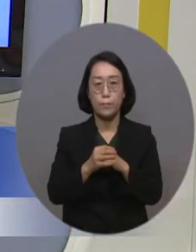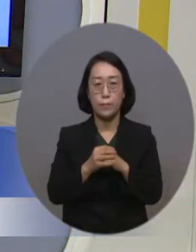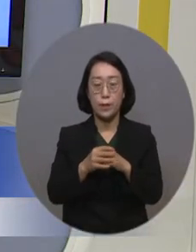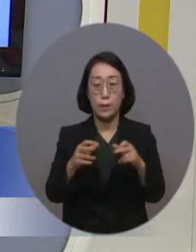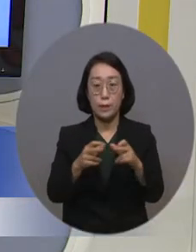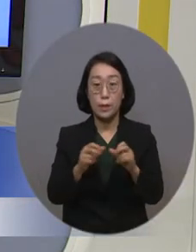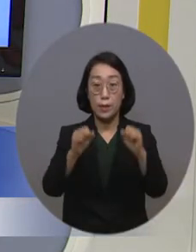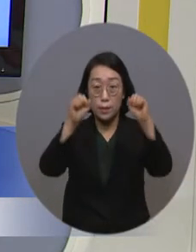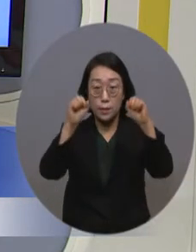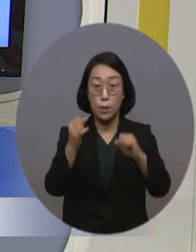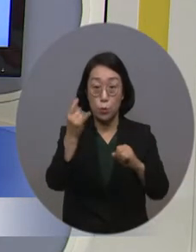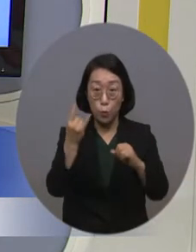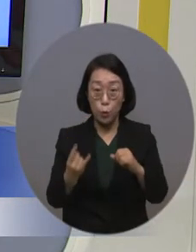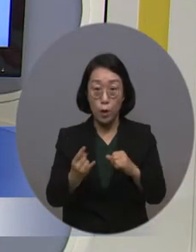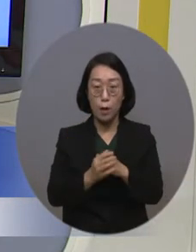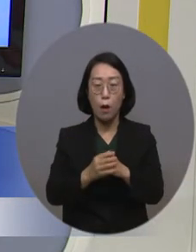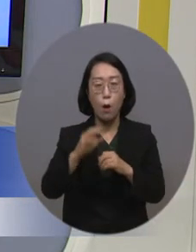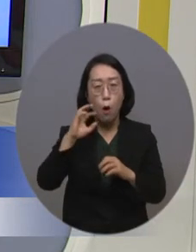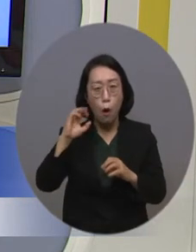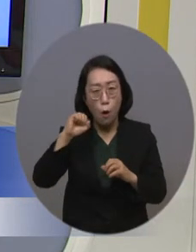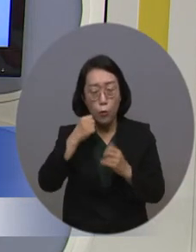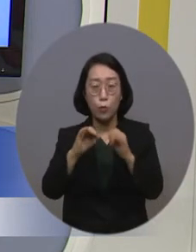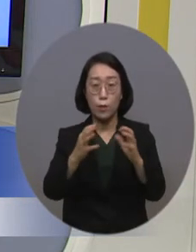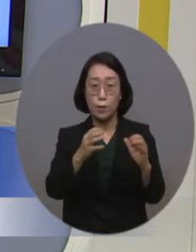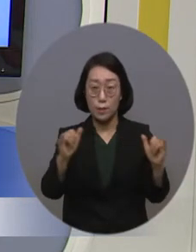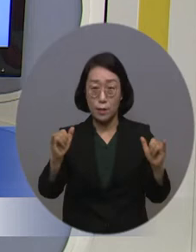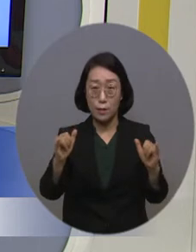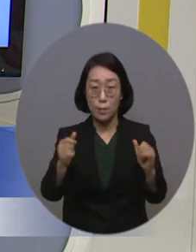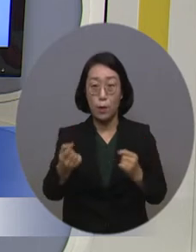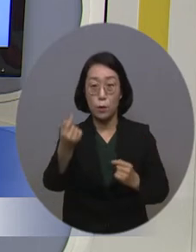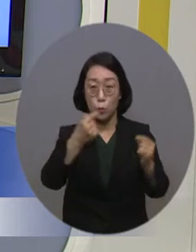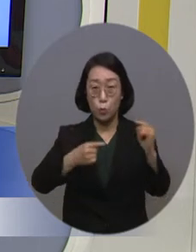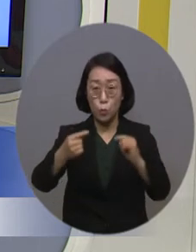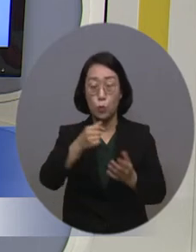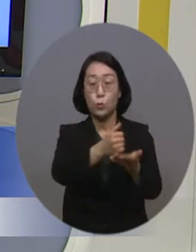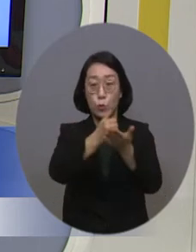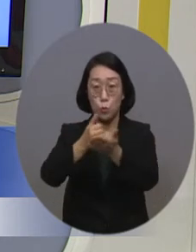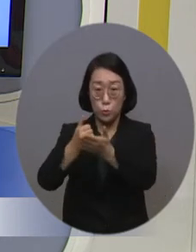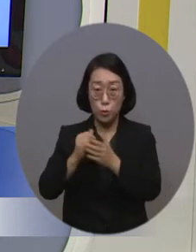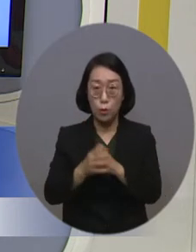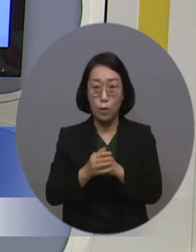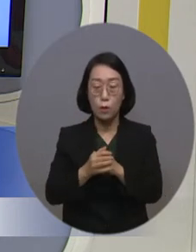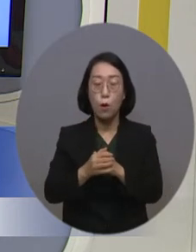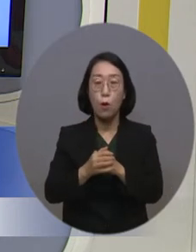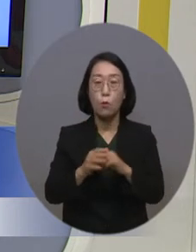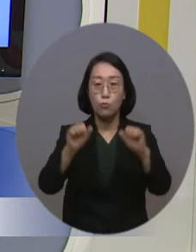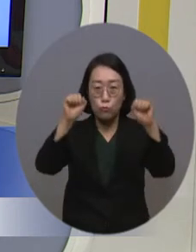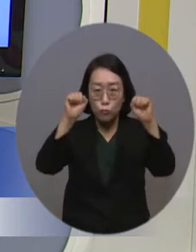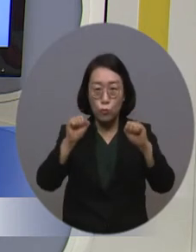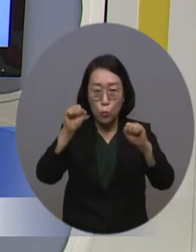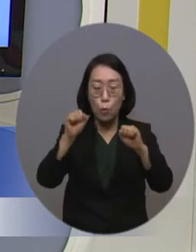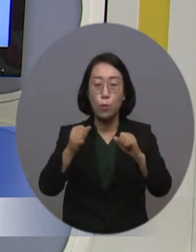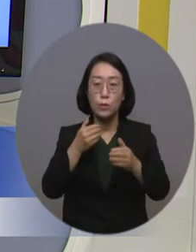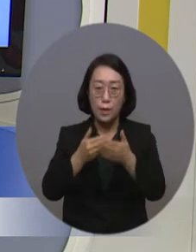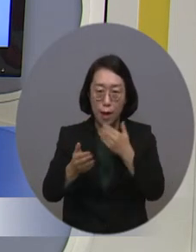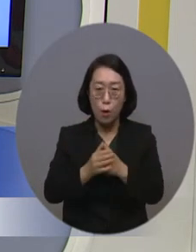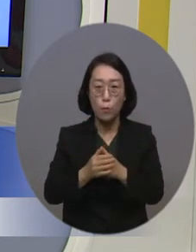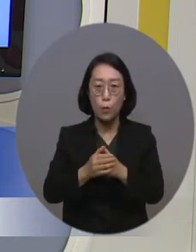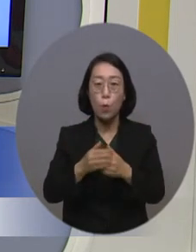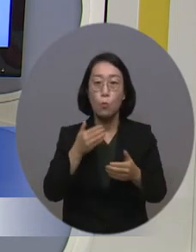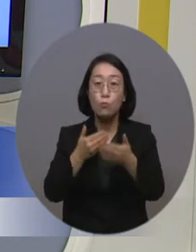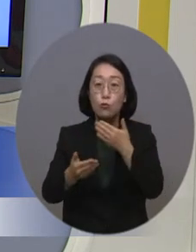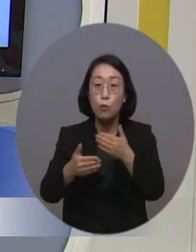대한장애인체육회가 개발도상국 장애청소년들을 초청해이 스포츠 아카데미와 한국 문화체험을 하는